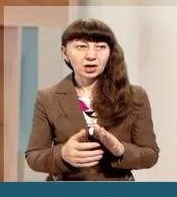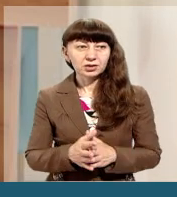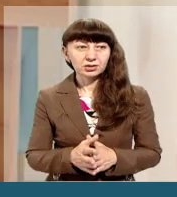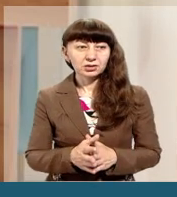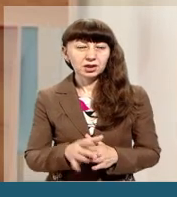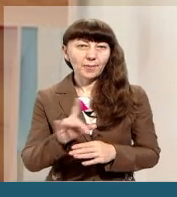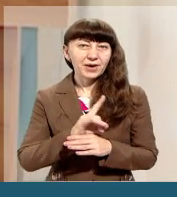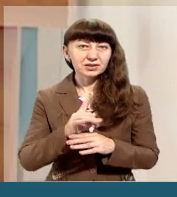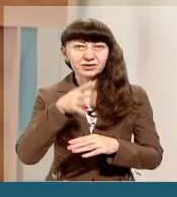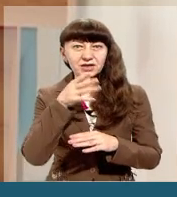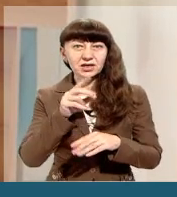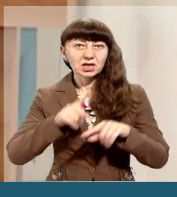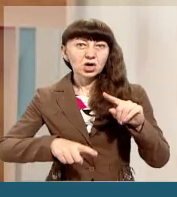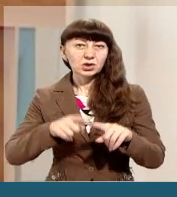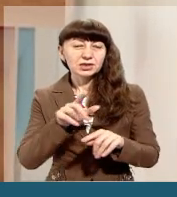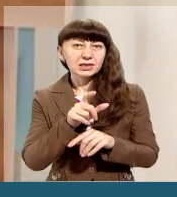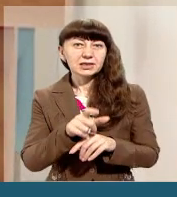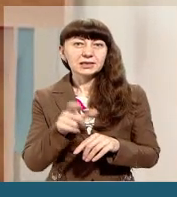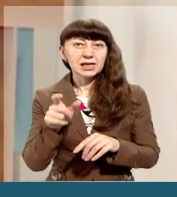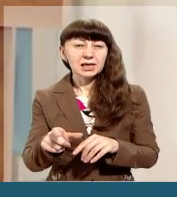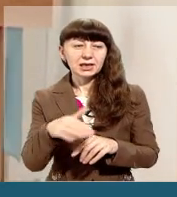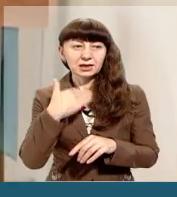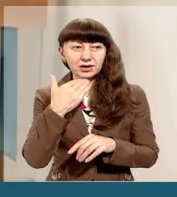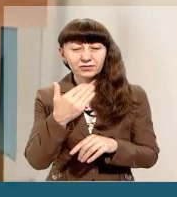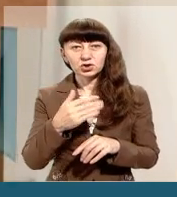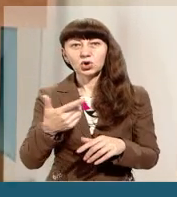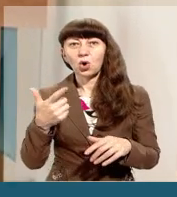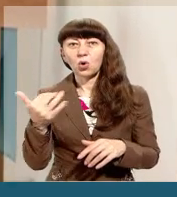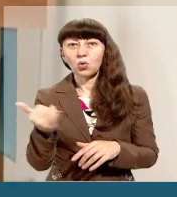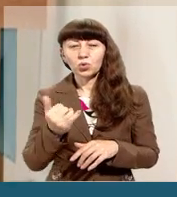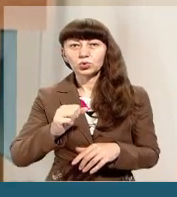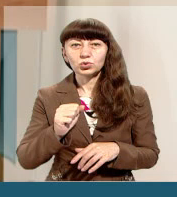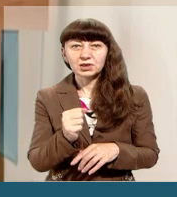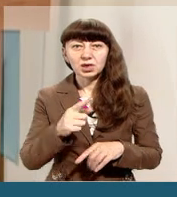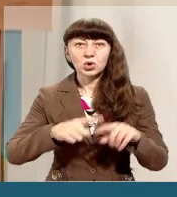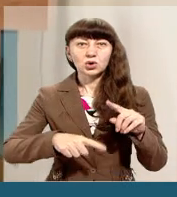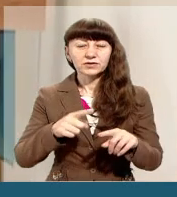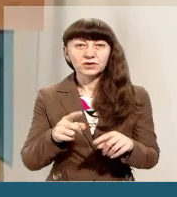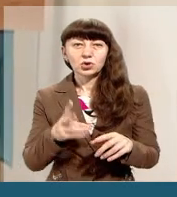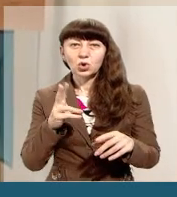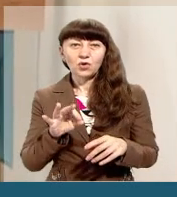что обманывают своих родителей, говорят, что где-то находятся у друзей, у родственников, но на самом деле это не